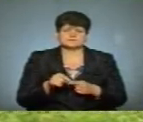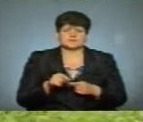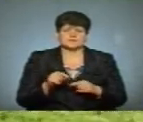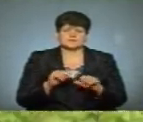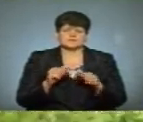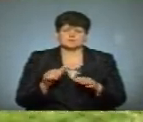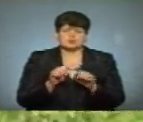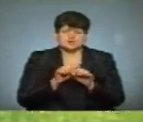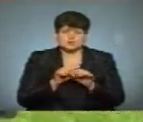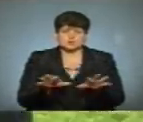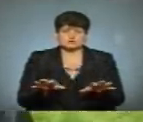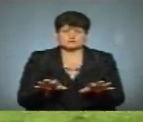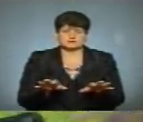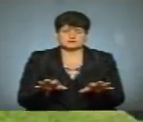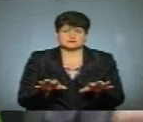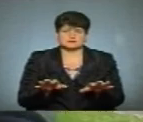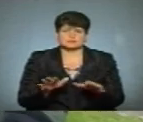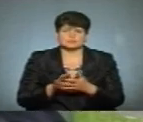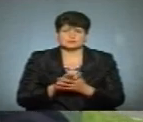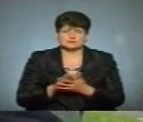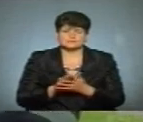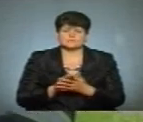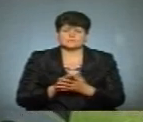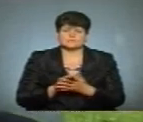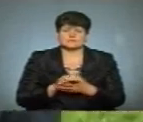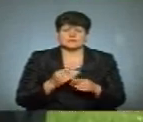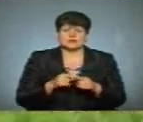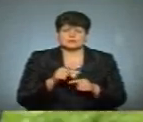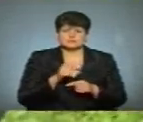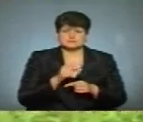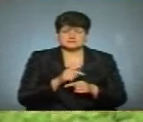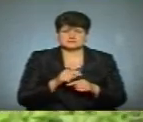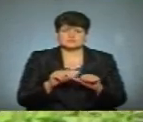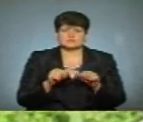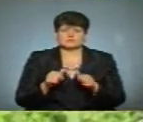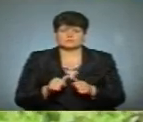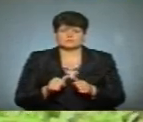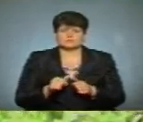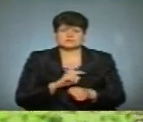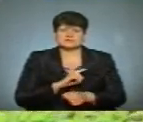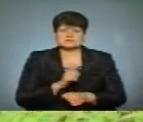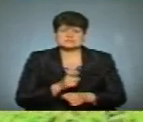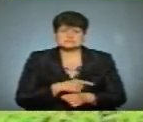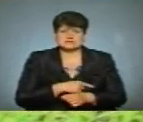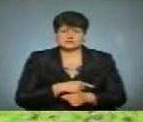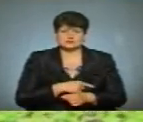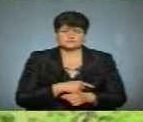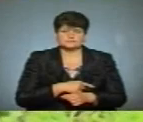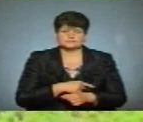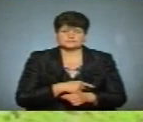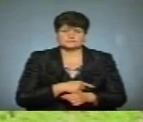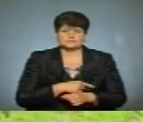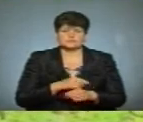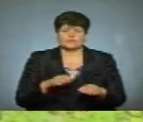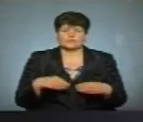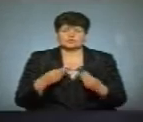формуєте розпилення. Чи прямий, чи цей. А оцим бажаном ви формуєте силу. Силу